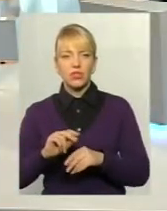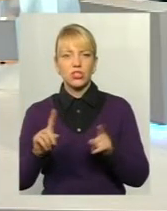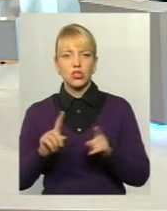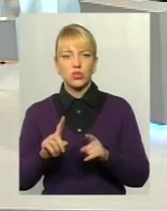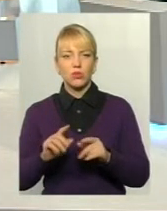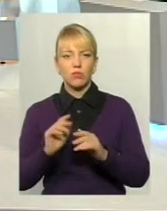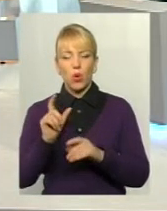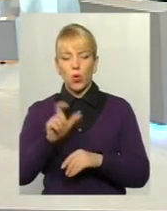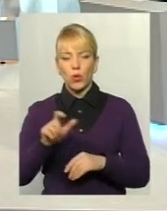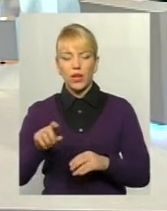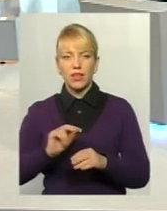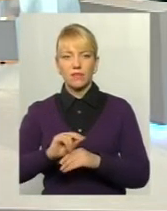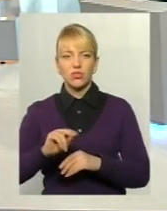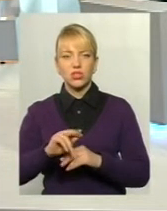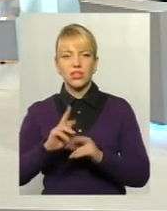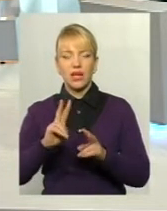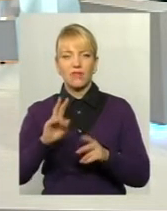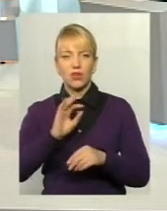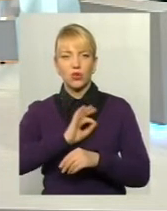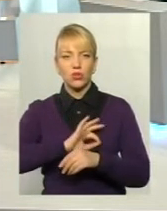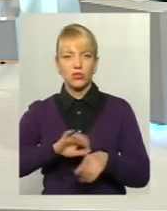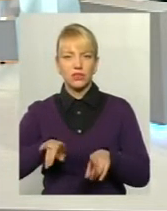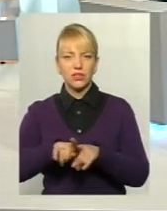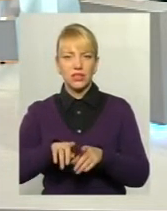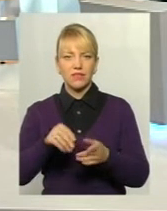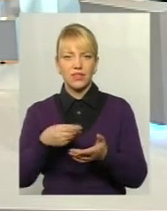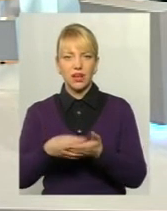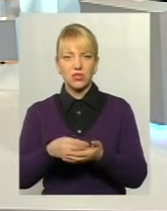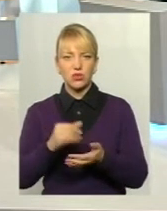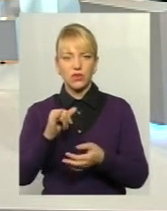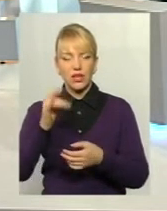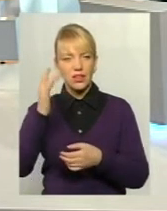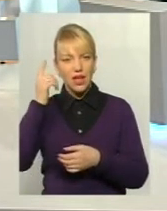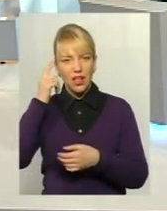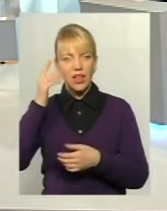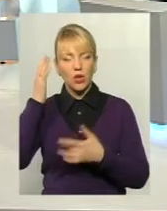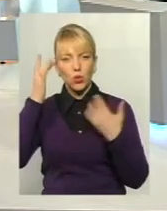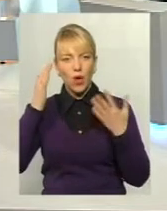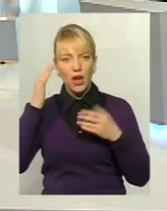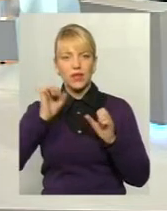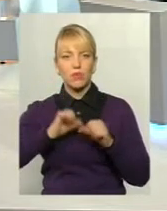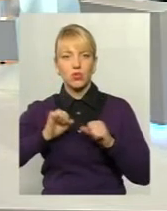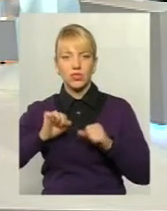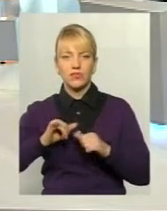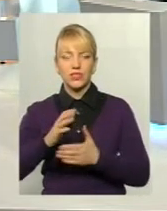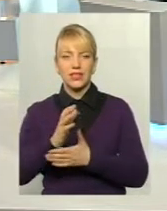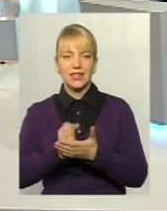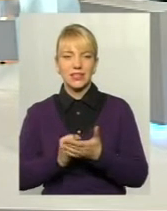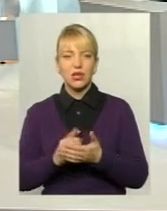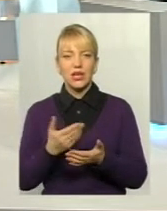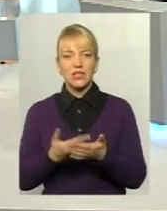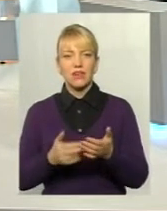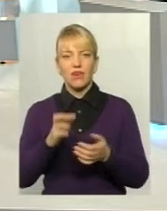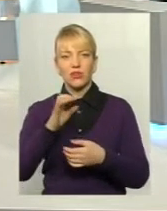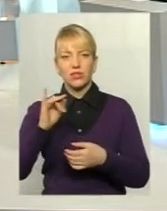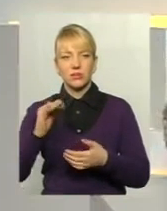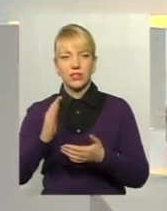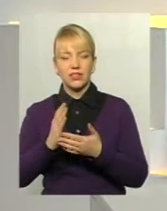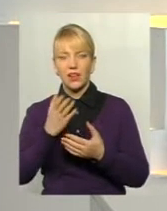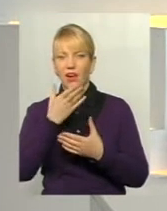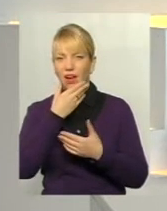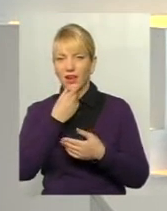людей навчити, як використовувати такі фінансові, інтелектуальні можливості і ресурси. Здавалося б, є класна